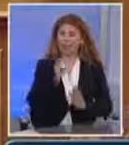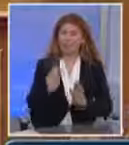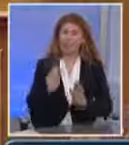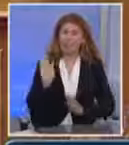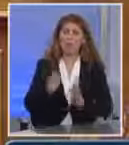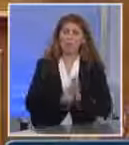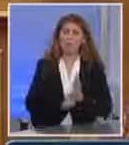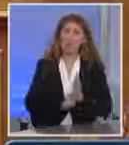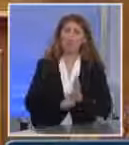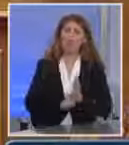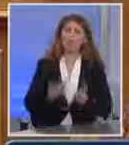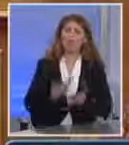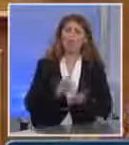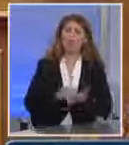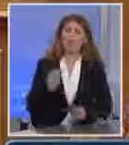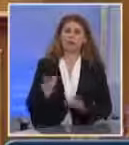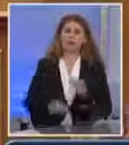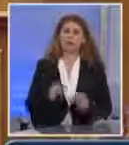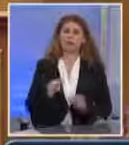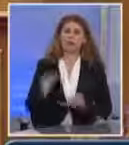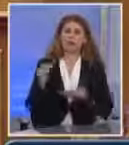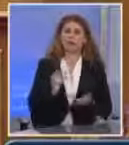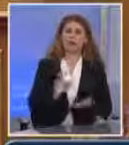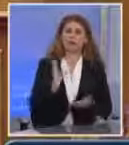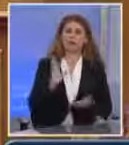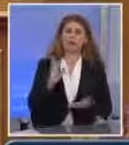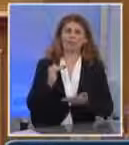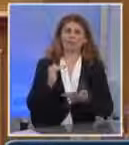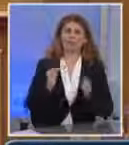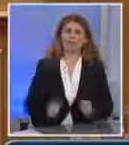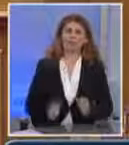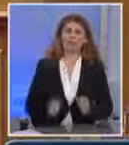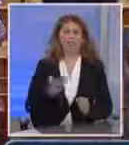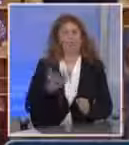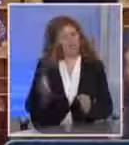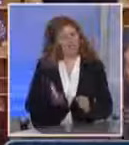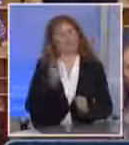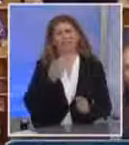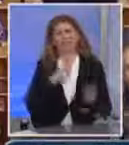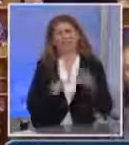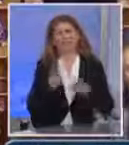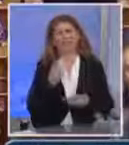επαναφορά του μπόνους των 50 ευρώ. Θα βρείτε μια δικαιολογία. Ευχαριστώ.